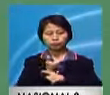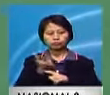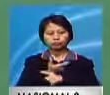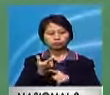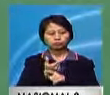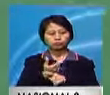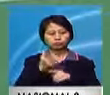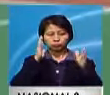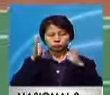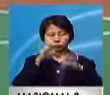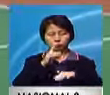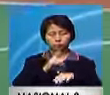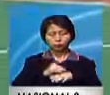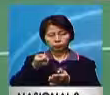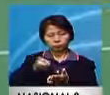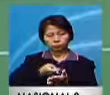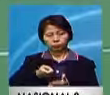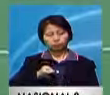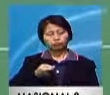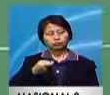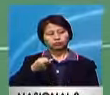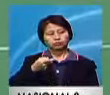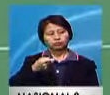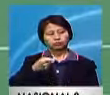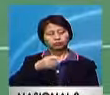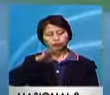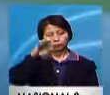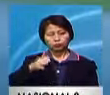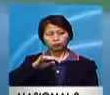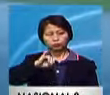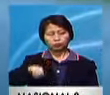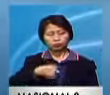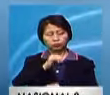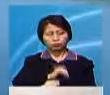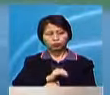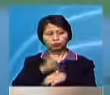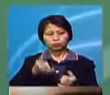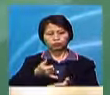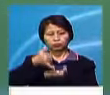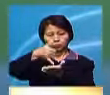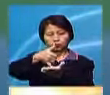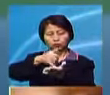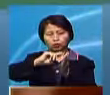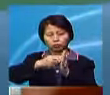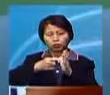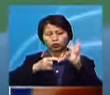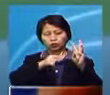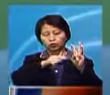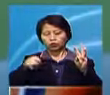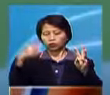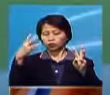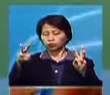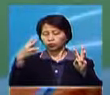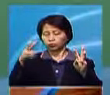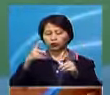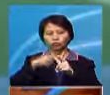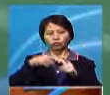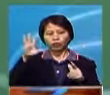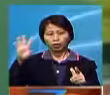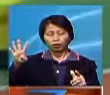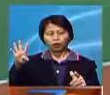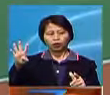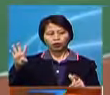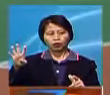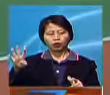skuad kebangsaan di Stadium Hoki Bukit Jalil. Kejohanan hoki Piala Sultan Azlan Shah akan bermula dari 6 hingga 16 April ini di Ipoh,